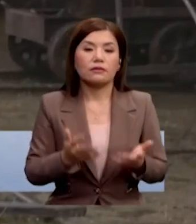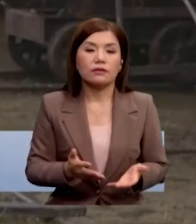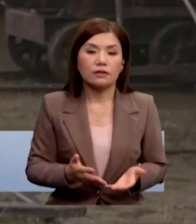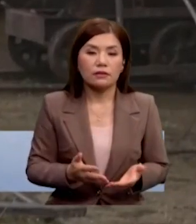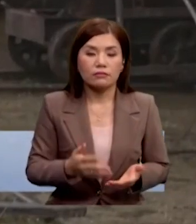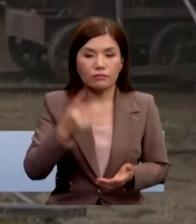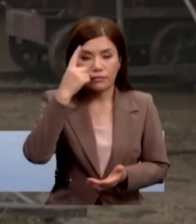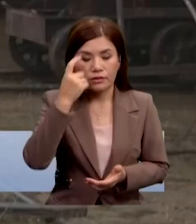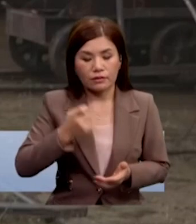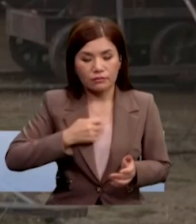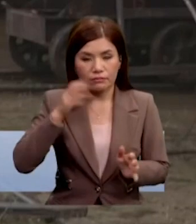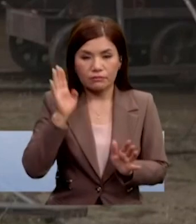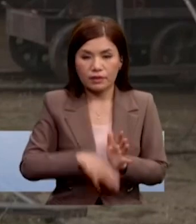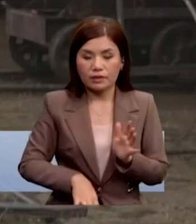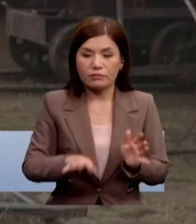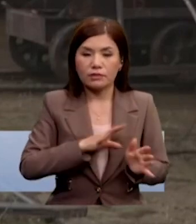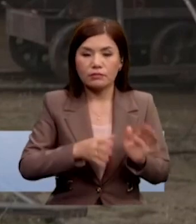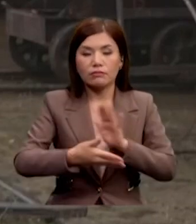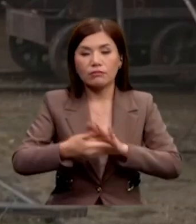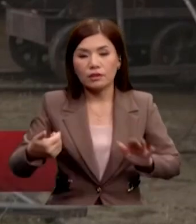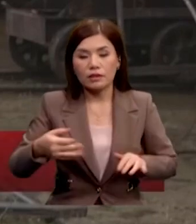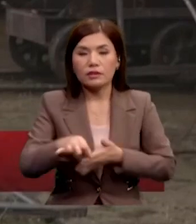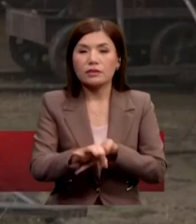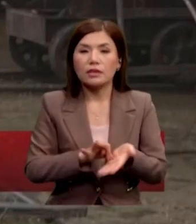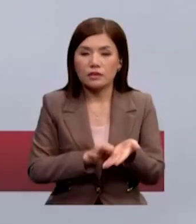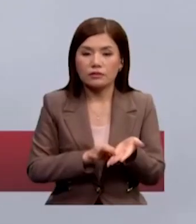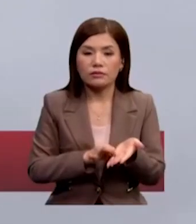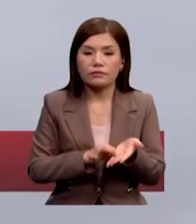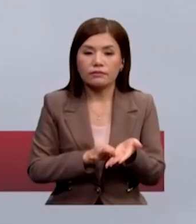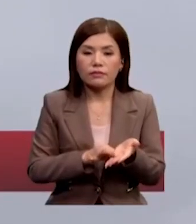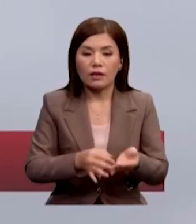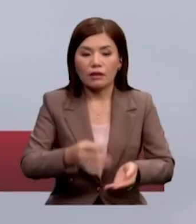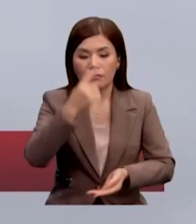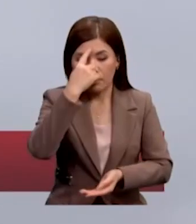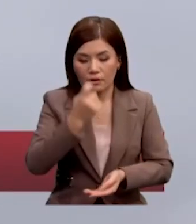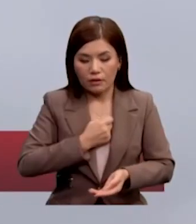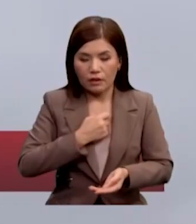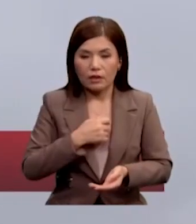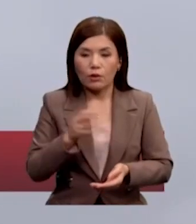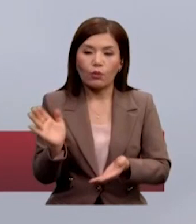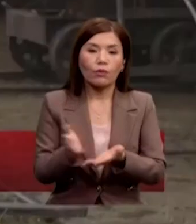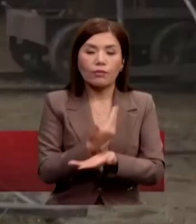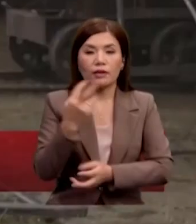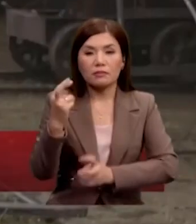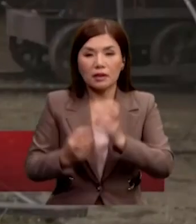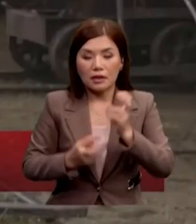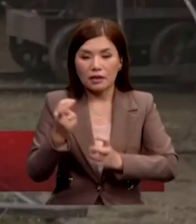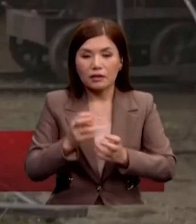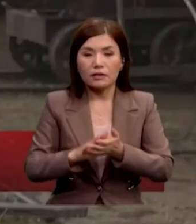без предупреждения, без всего вызвали, там сразу, да, дали уведомление. Ликвидировать предприятие,